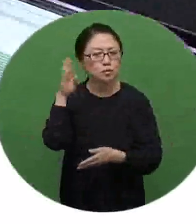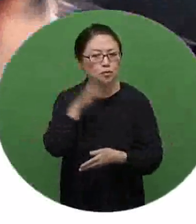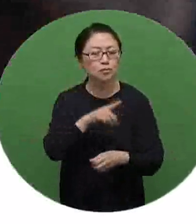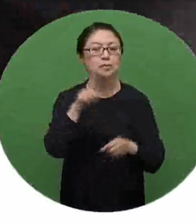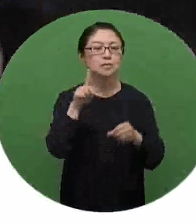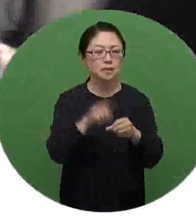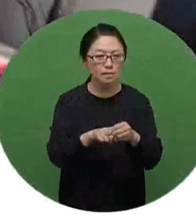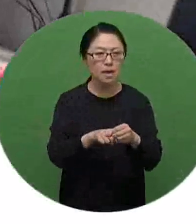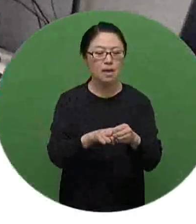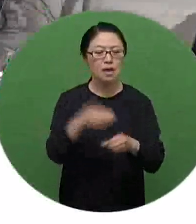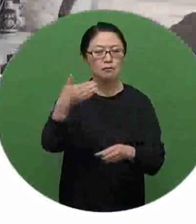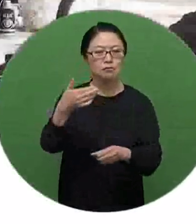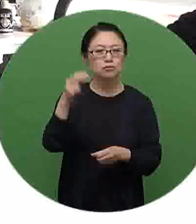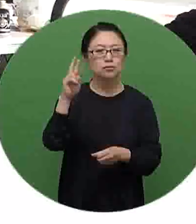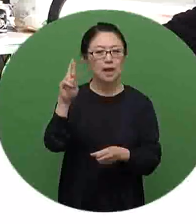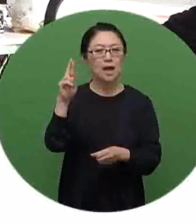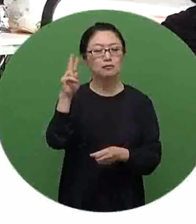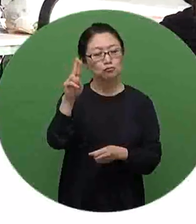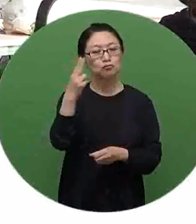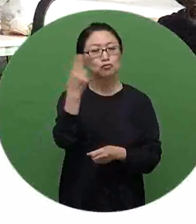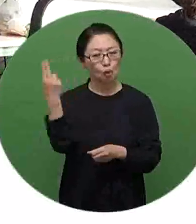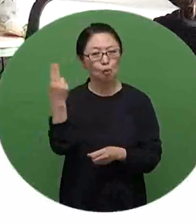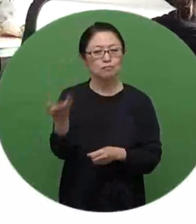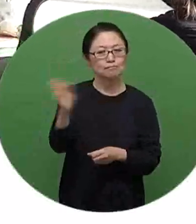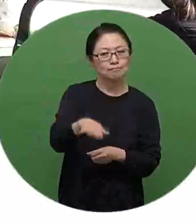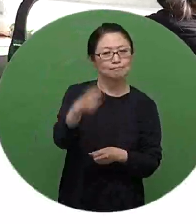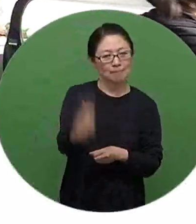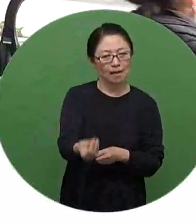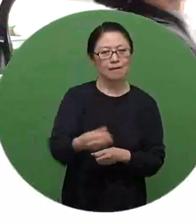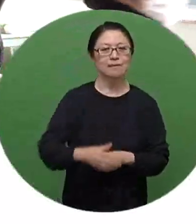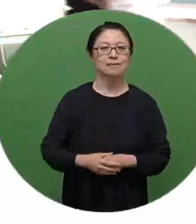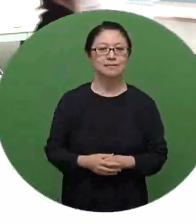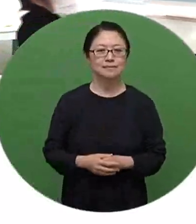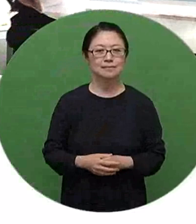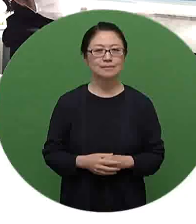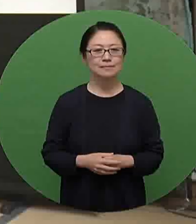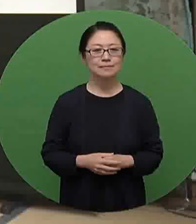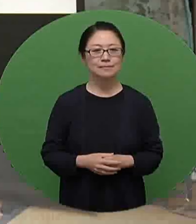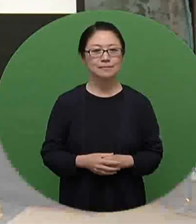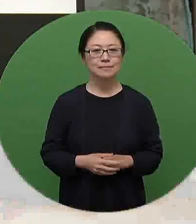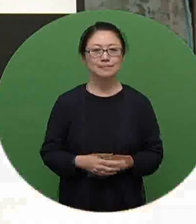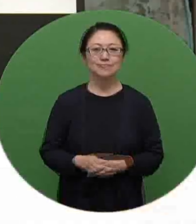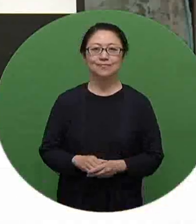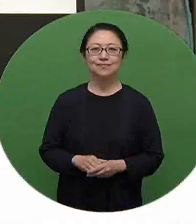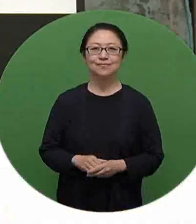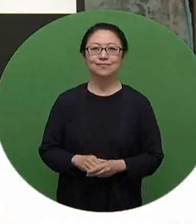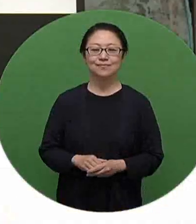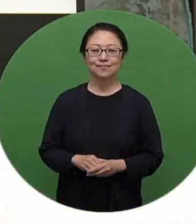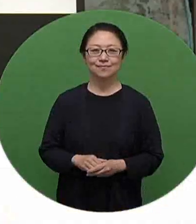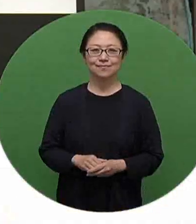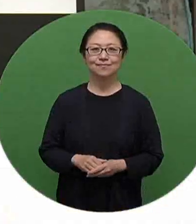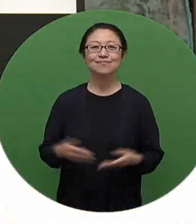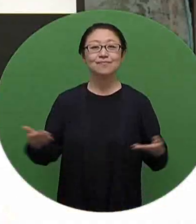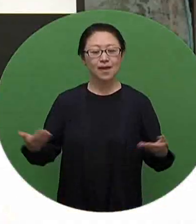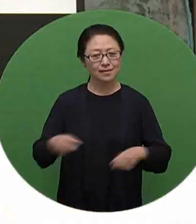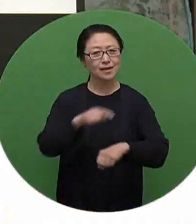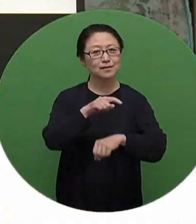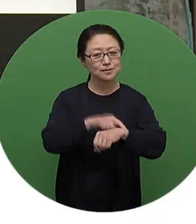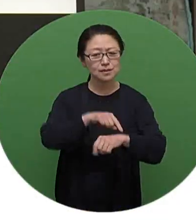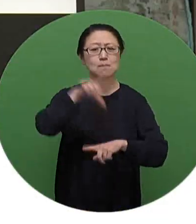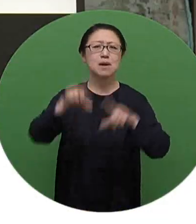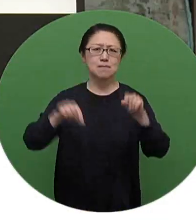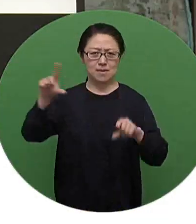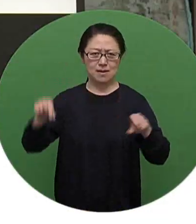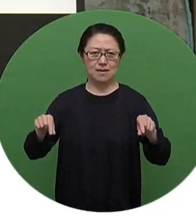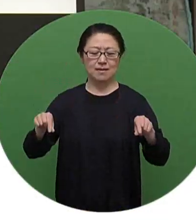ような状態を維持しようと思って、クラウドを当初から導入しています。 全員集まる未来戦略ミー